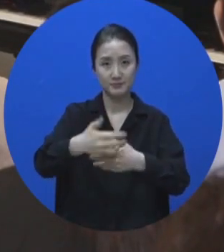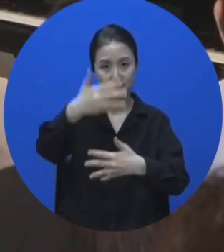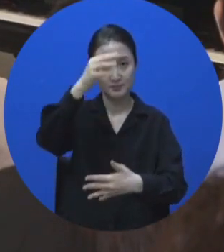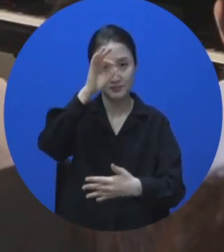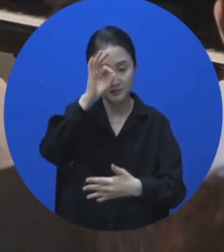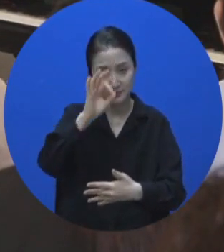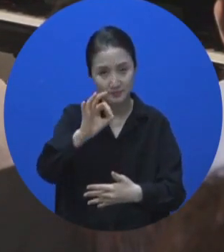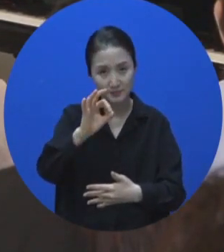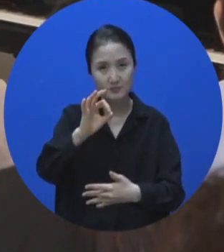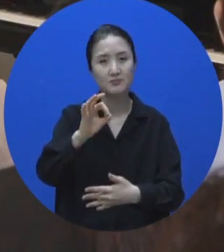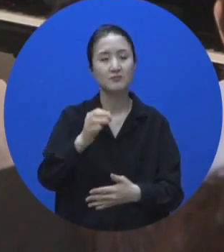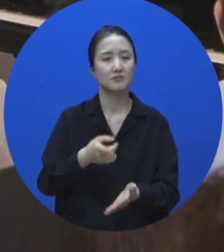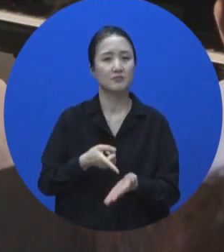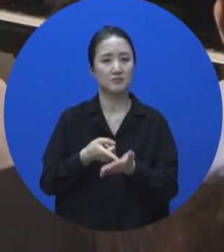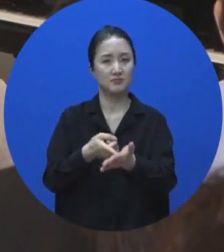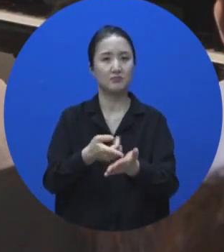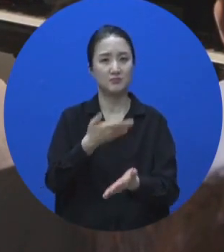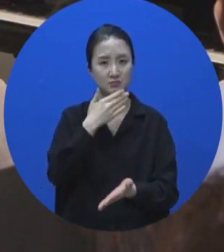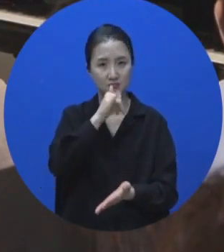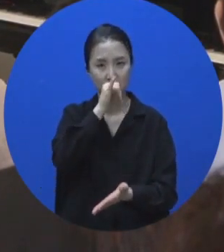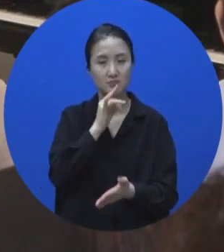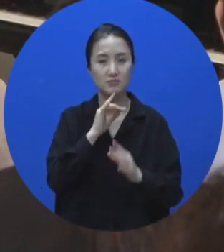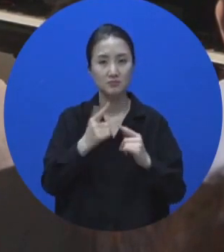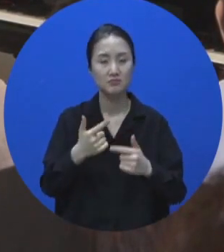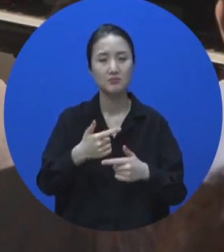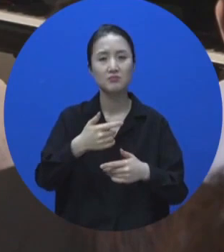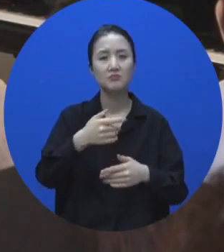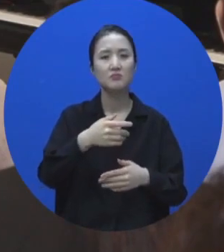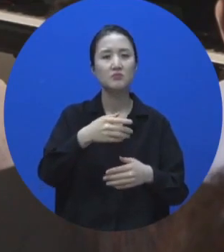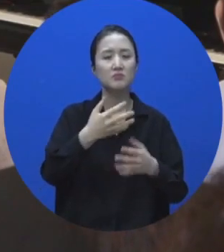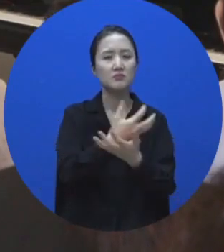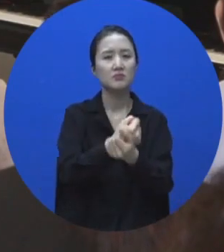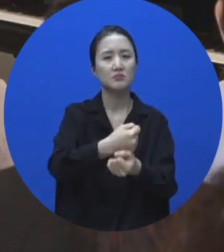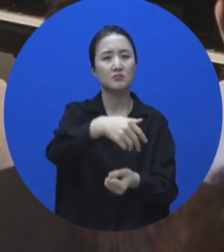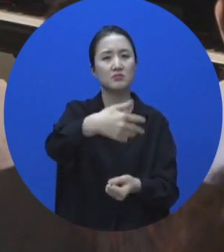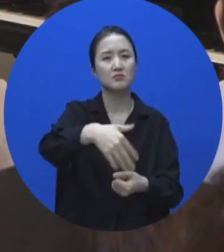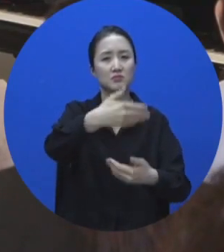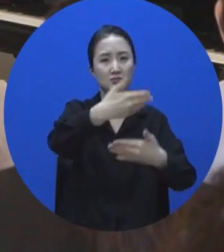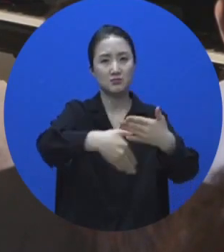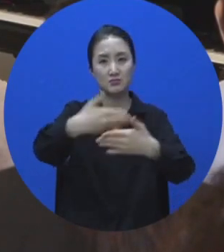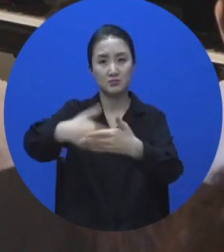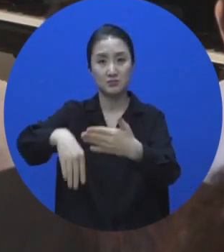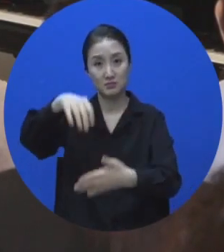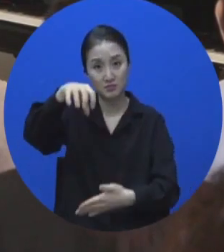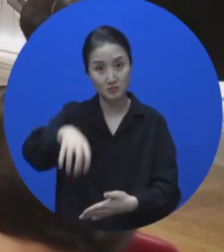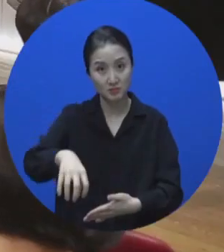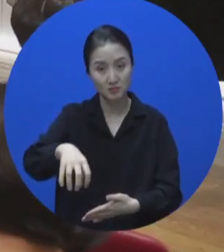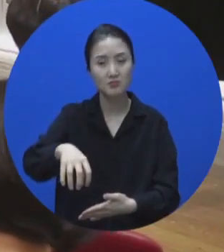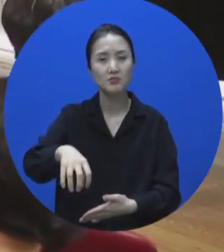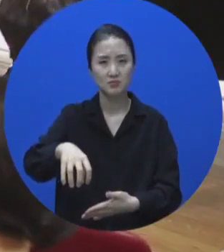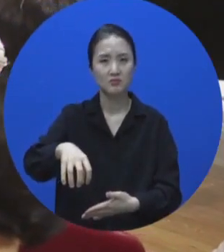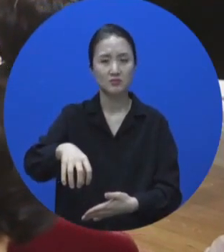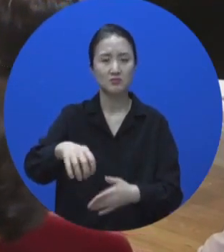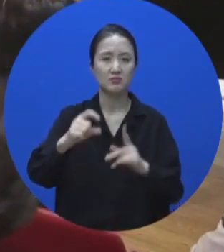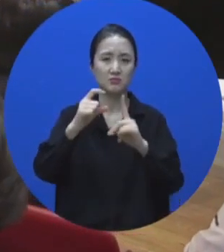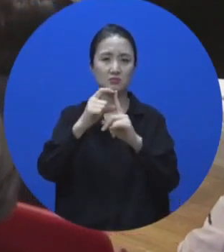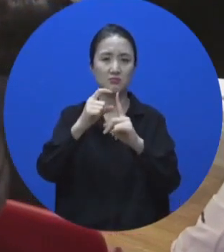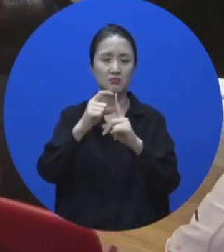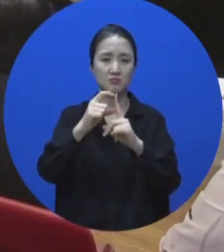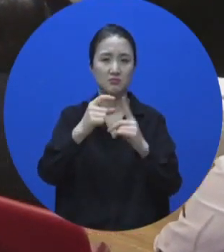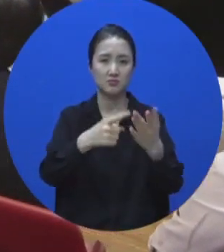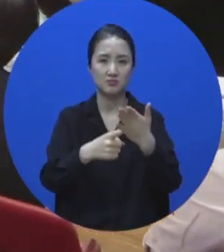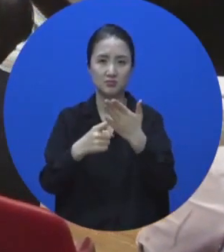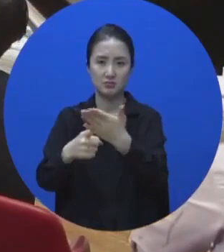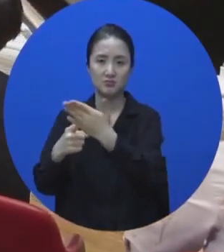사이트에 들어가서 청약 또 하지만 이제는 그럼 이익 약 뿐 잔여세대 우리가 이제는 뭐